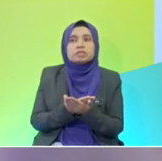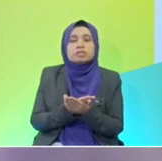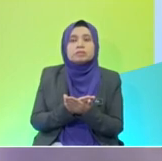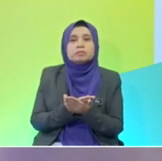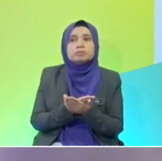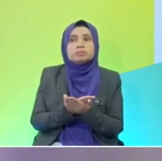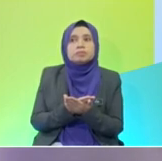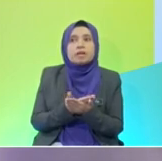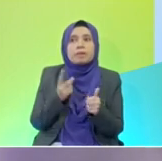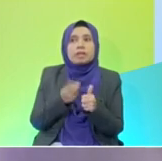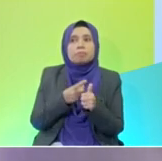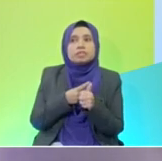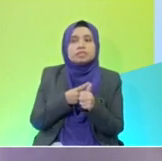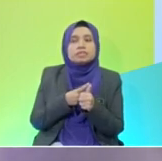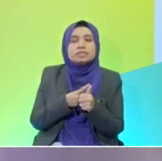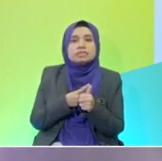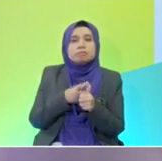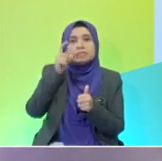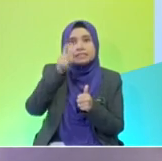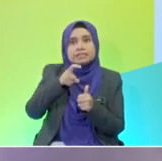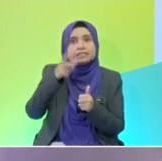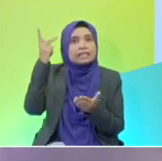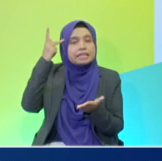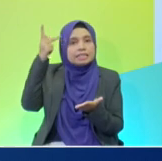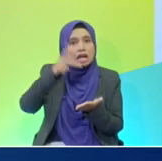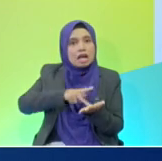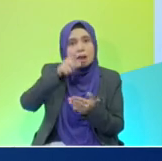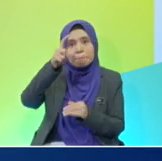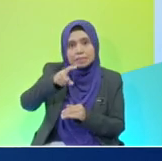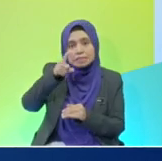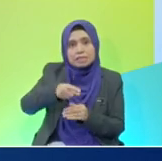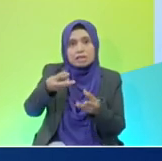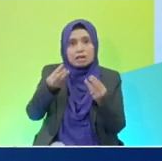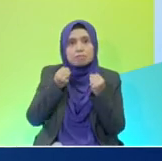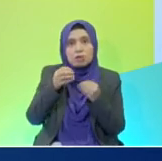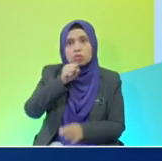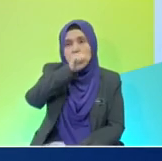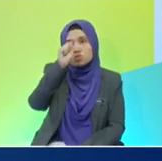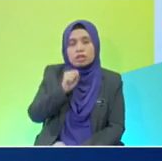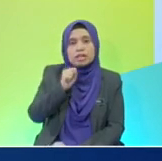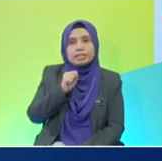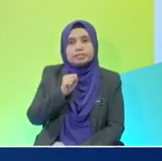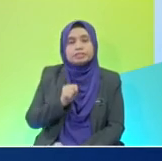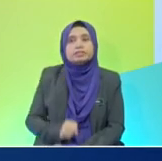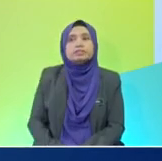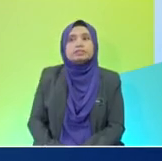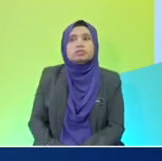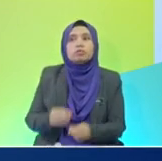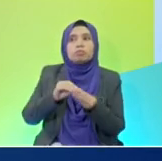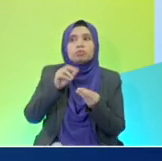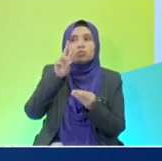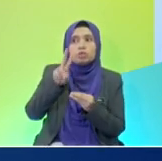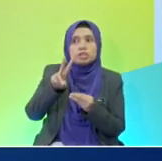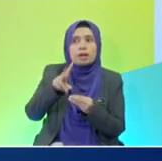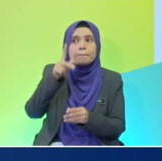yang pertama sekali murid Messi mengenal pasti kehendak soal lain oke yang kedua